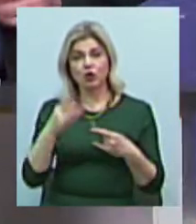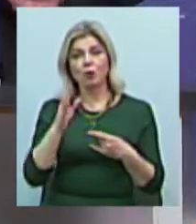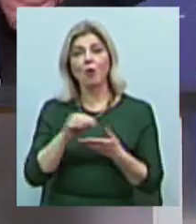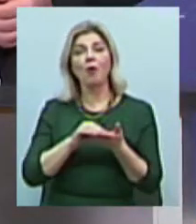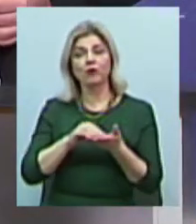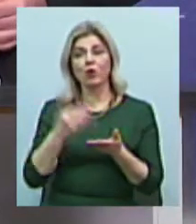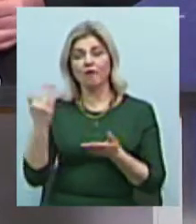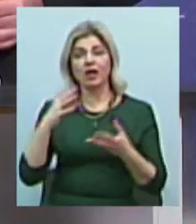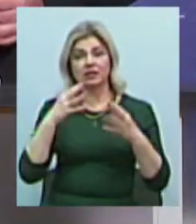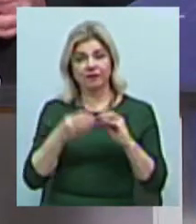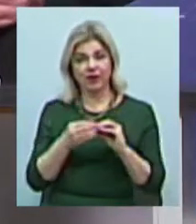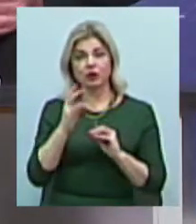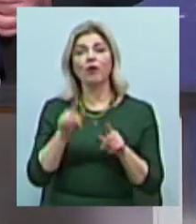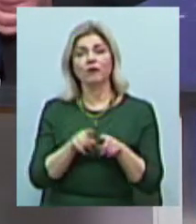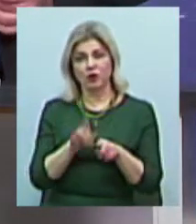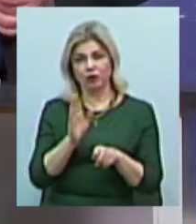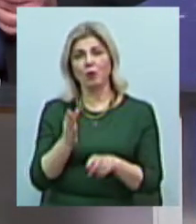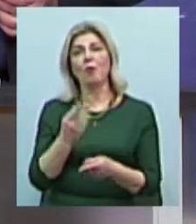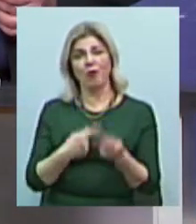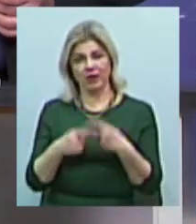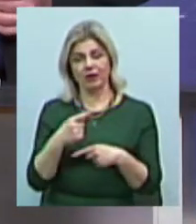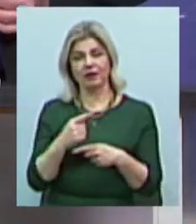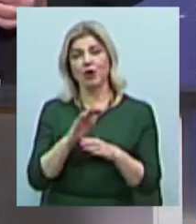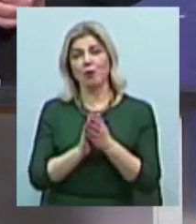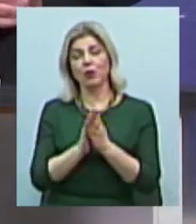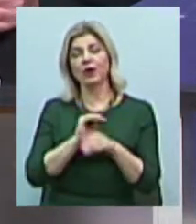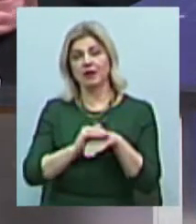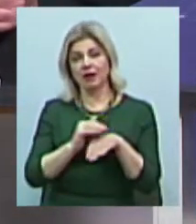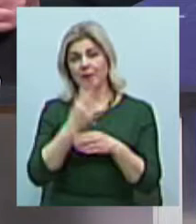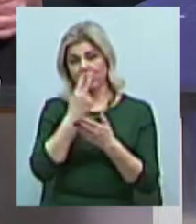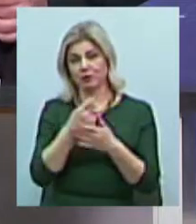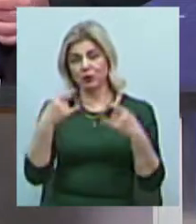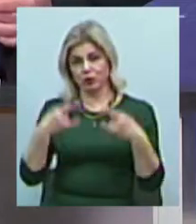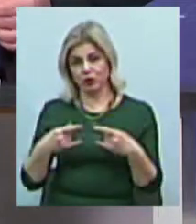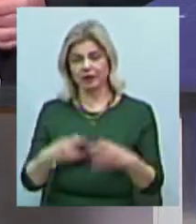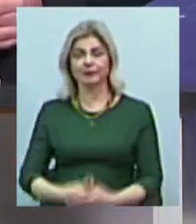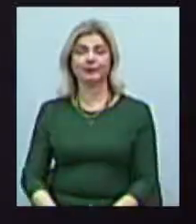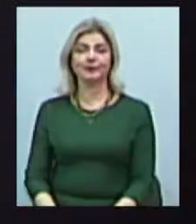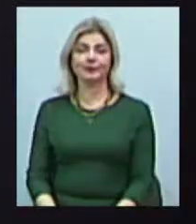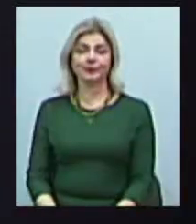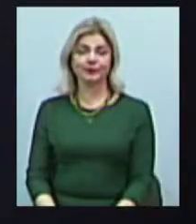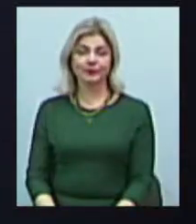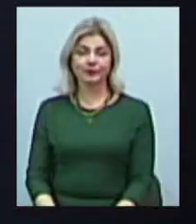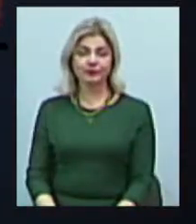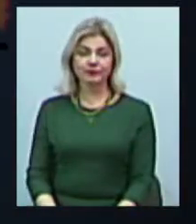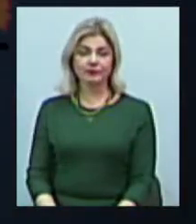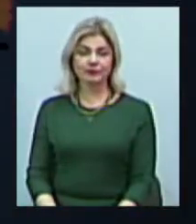але ми все одно сьогодні ще будемо до них повертатися. Може, будь ласка, подивимось відеосюжет, і тоді вже будуть запитання.